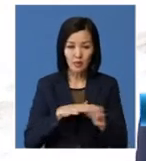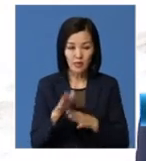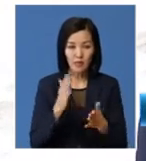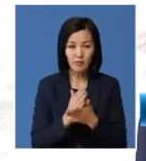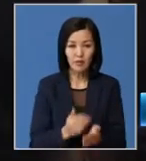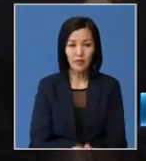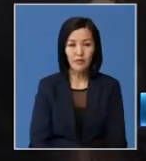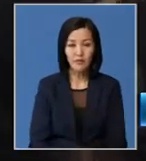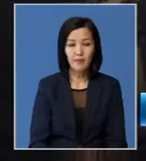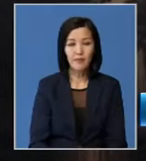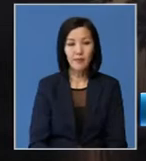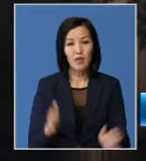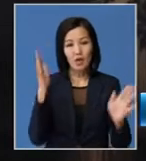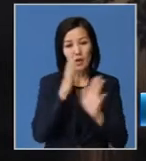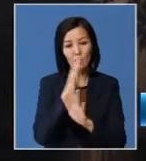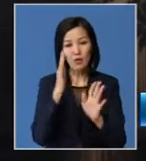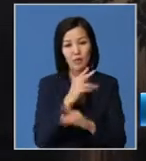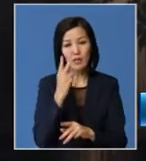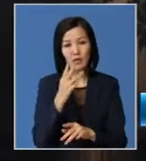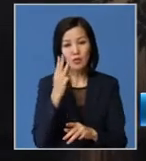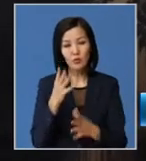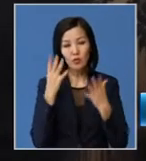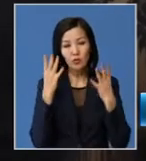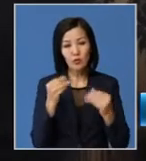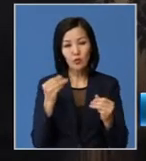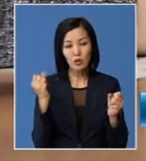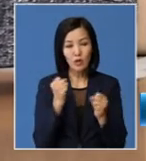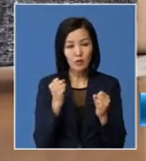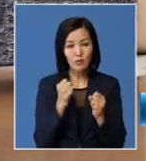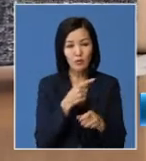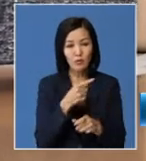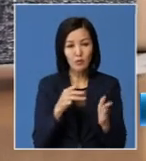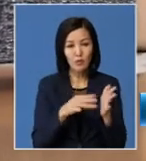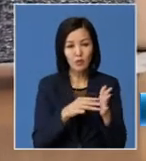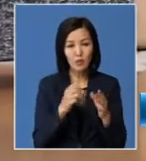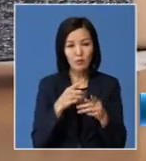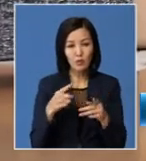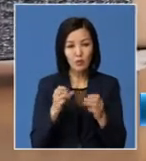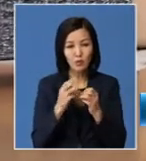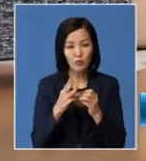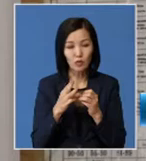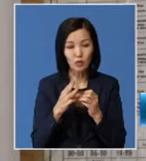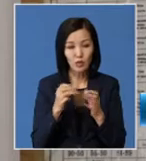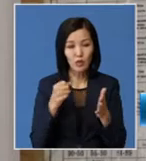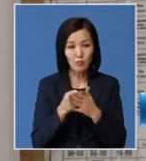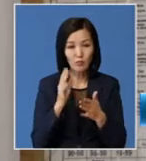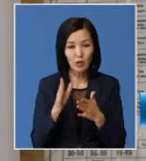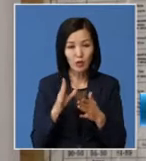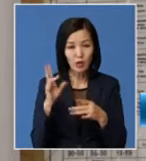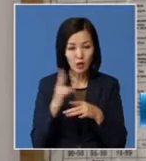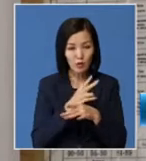бойынша жүруде. Синоптиктер алдағы 2-3 күнде ауа температурасы -8-13 градус болатынын айтады. Ал түнгі